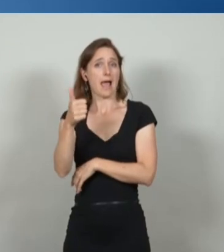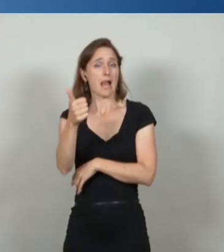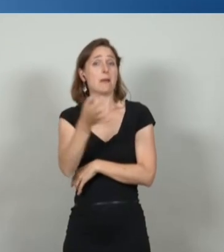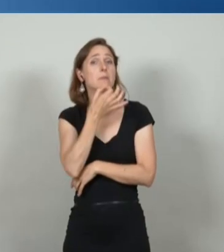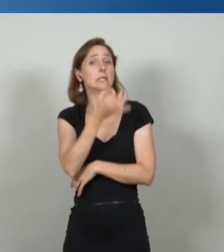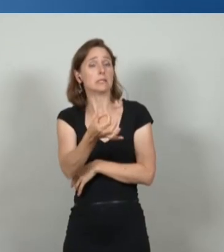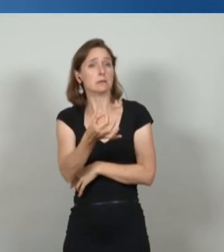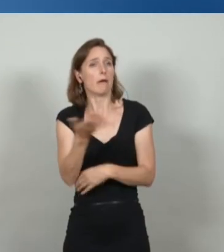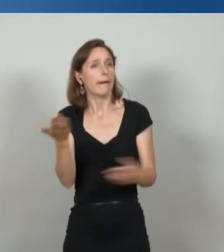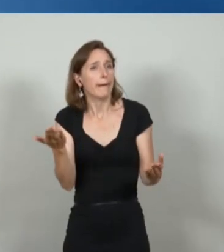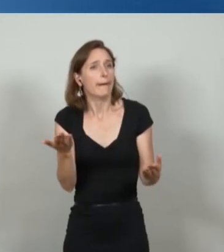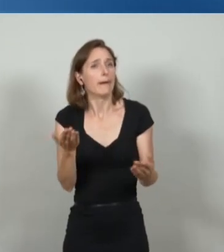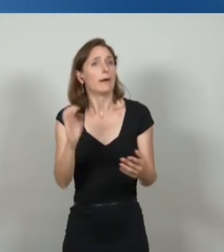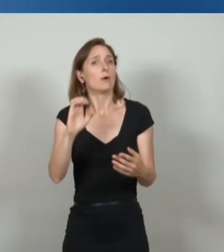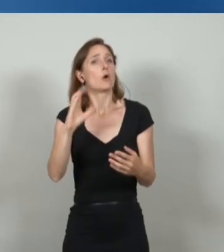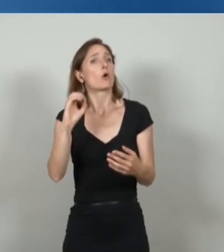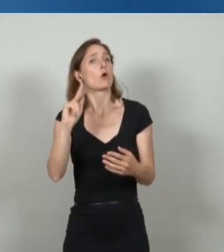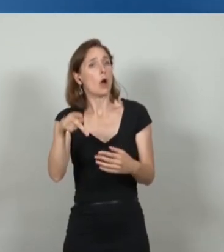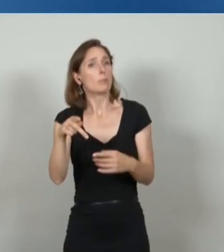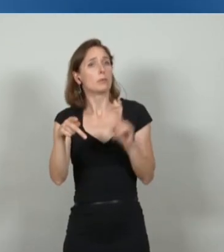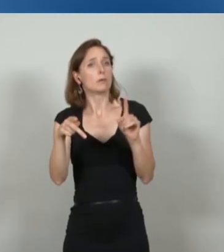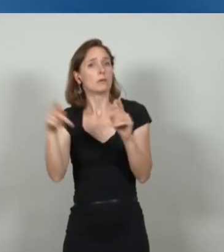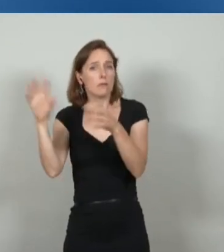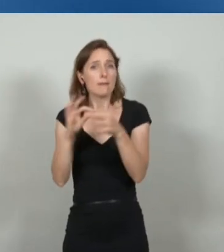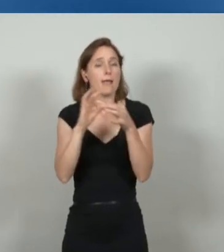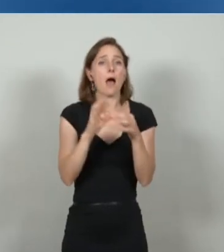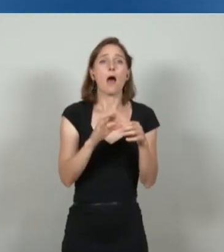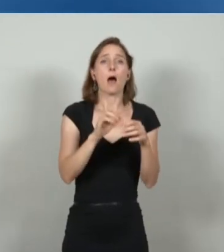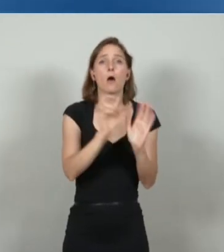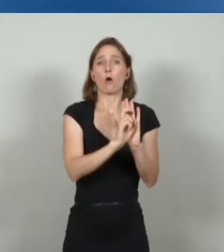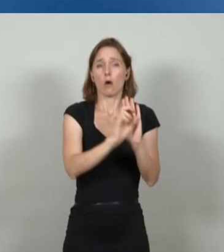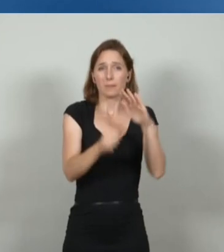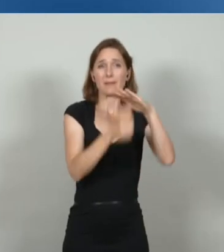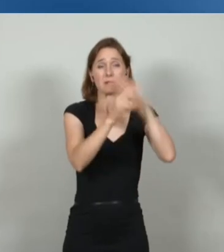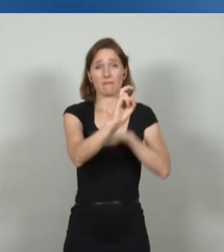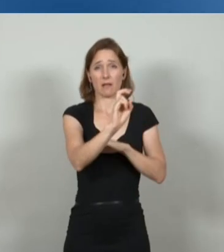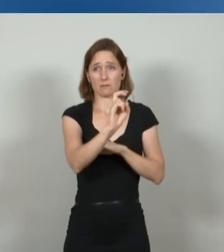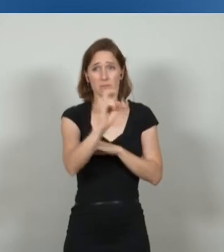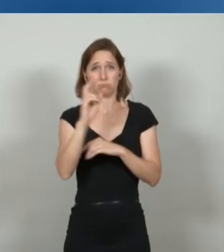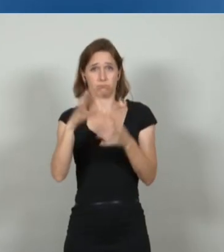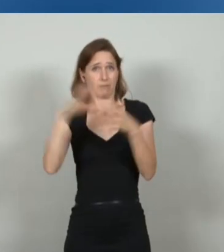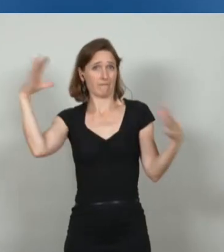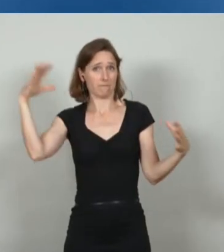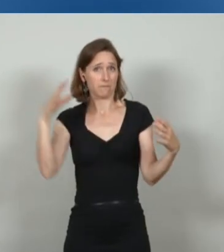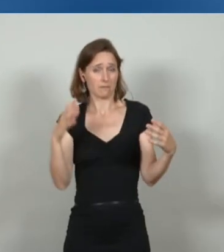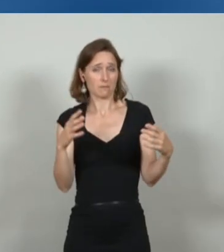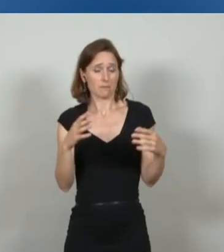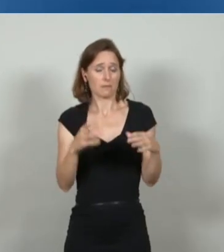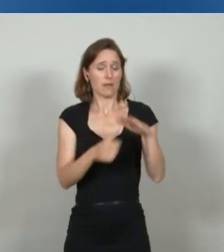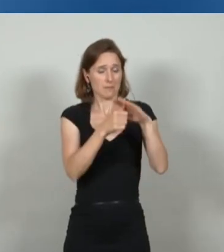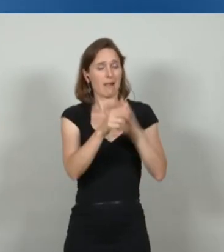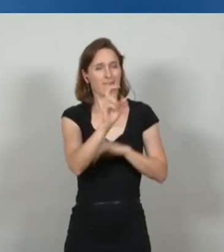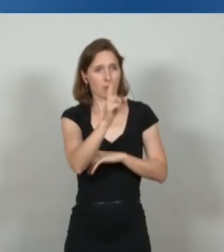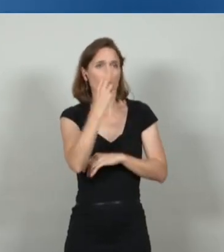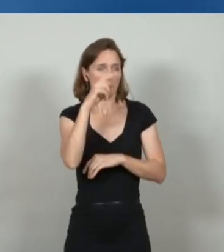de Europe Grenoble capitaine capital ou là je vais arriver Grenoble capitale européenne capitale verte européenne